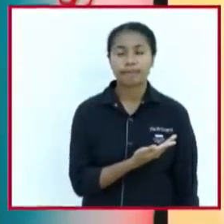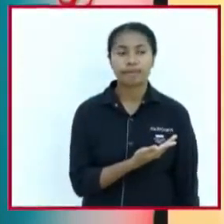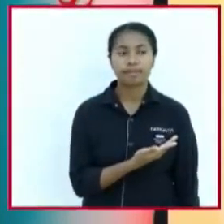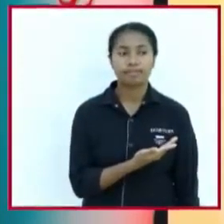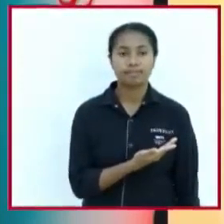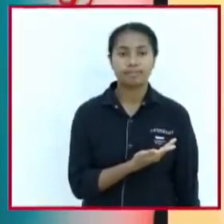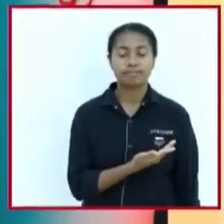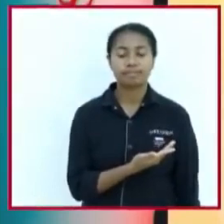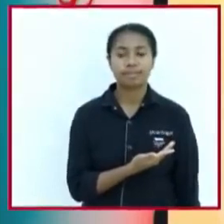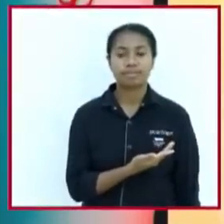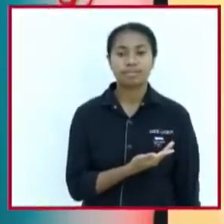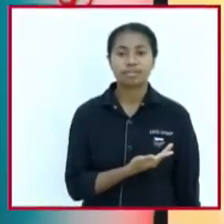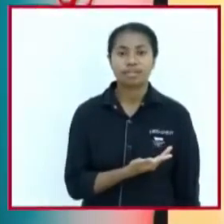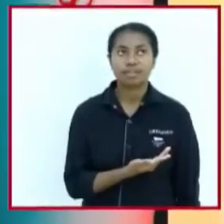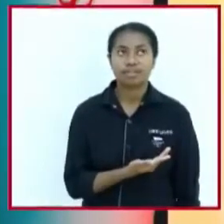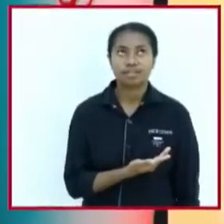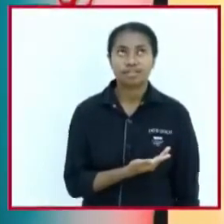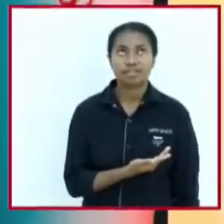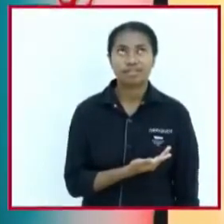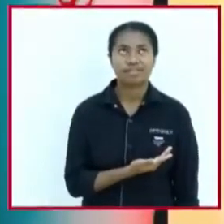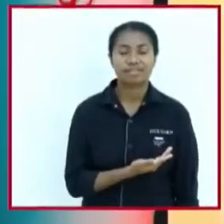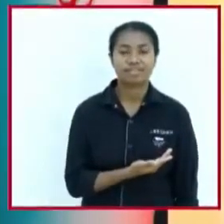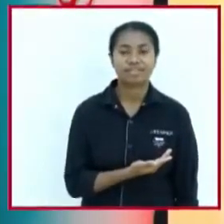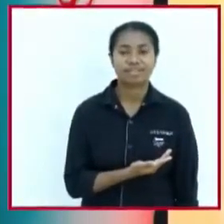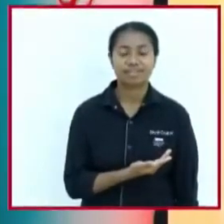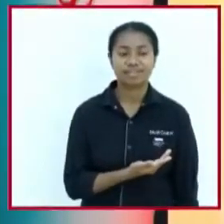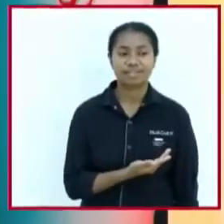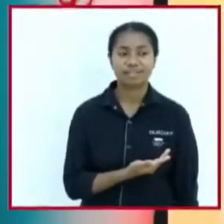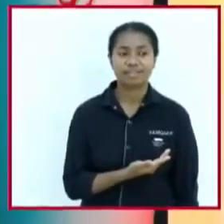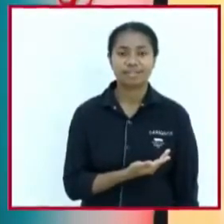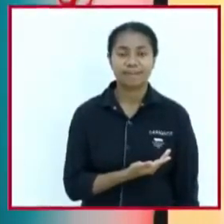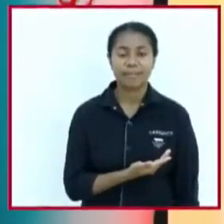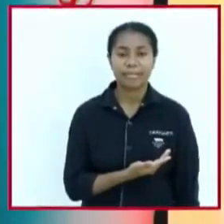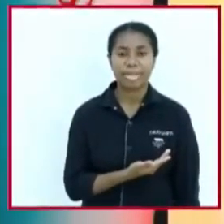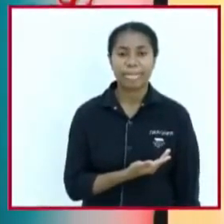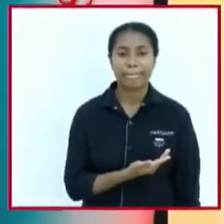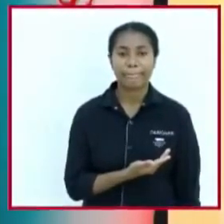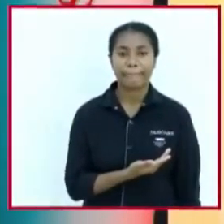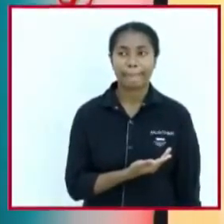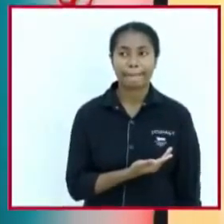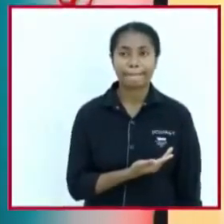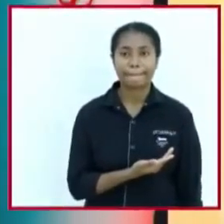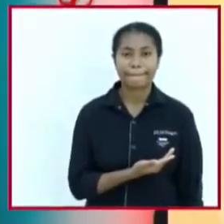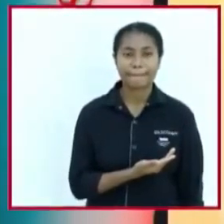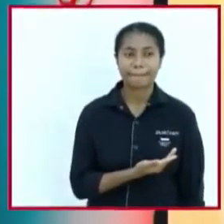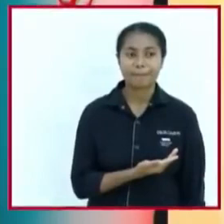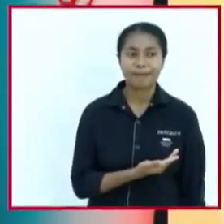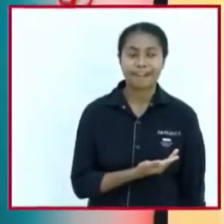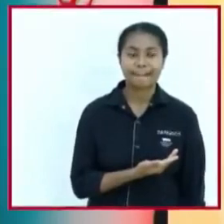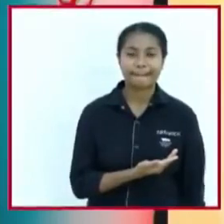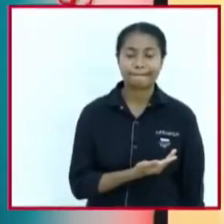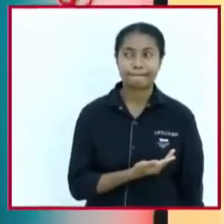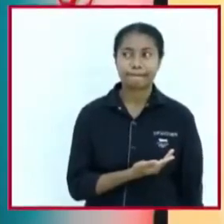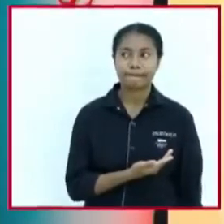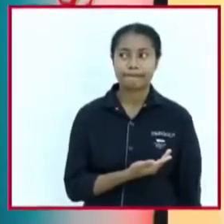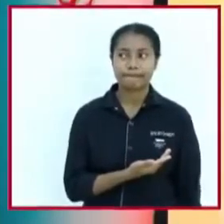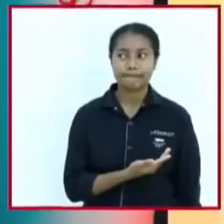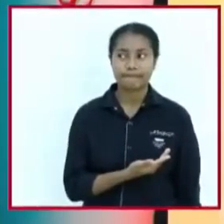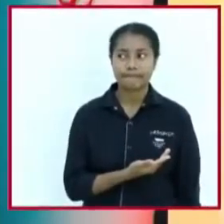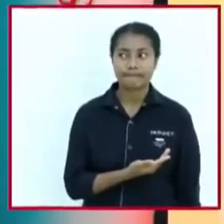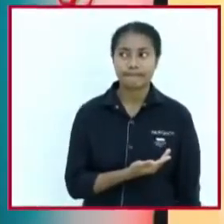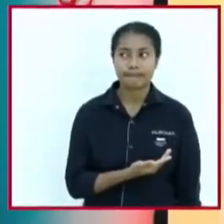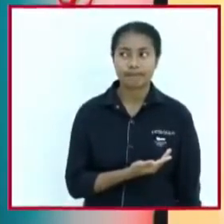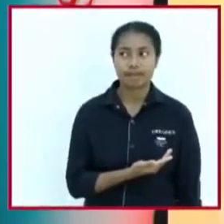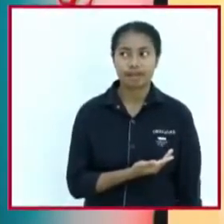bagian dalam roh kudus yang mengecap Firman yang baik dari Allah dan karunia-karunia yang akan datang namun yang murtad lagi tidak mungkin